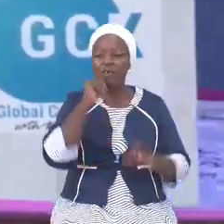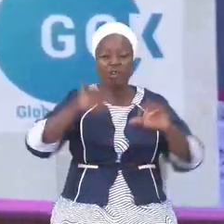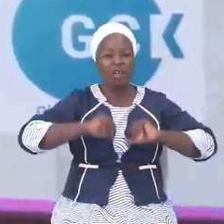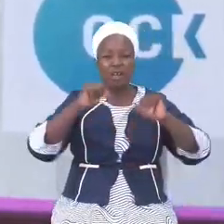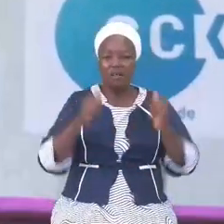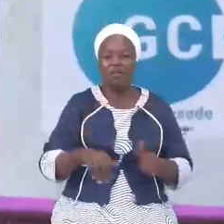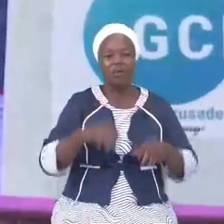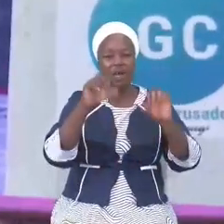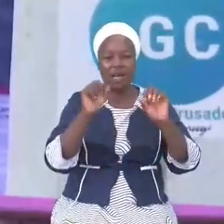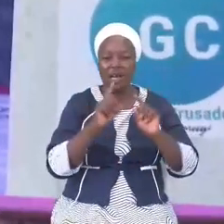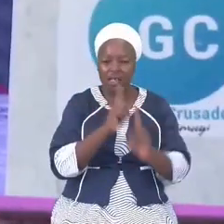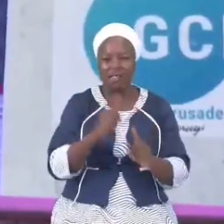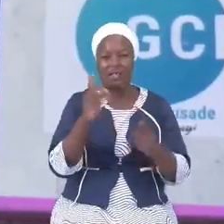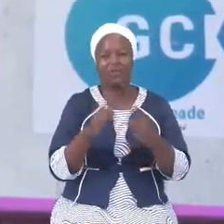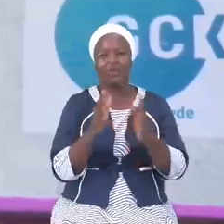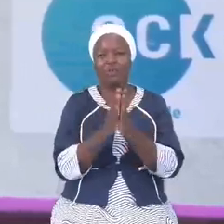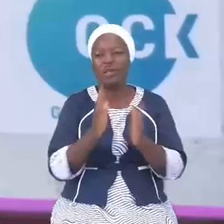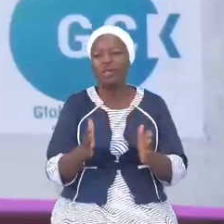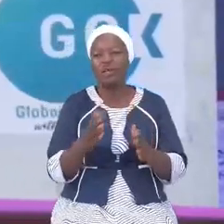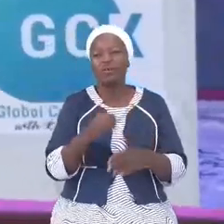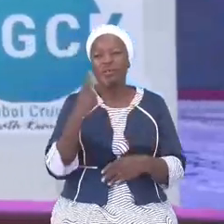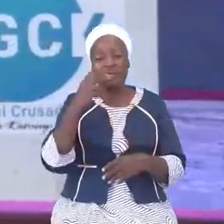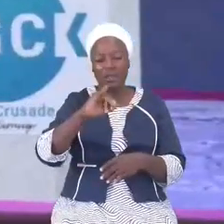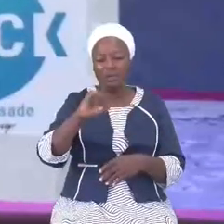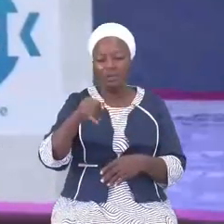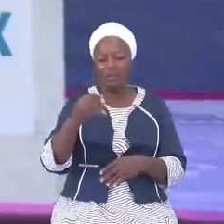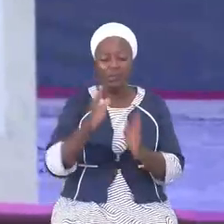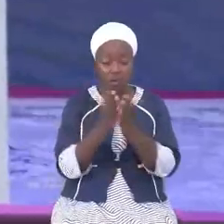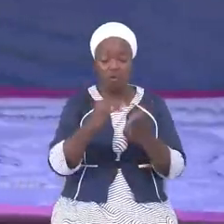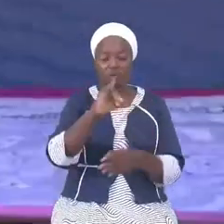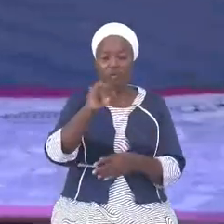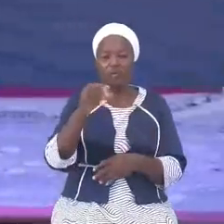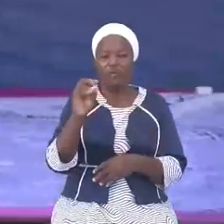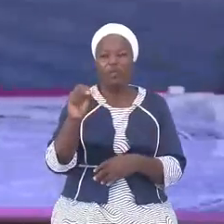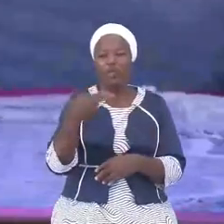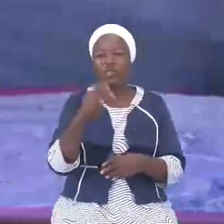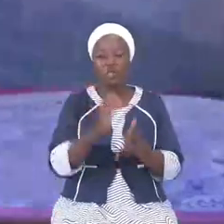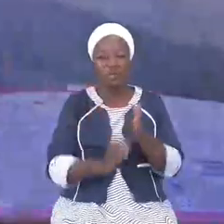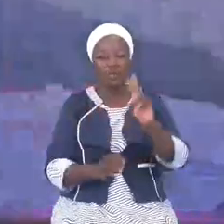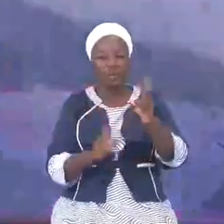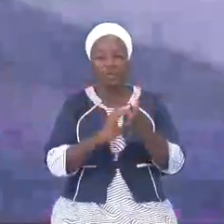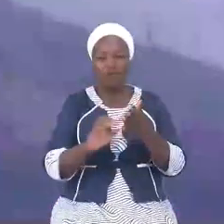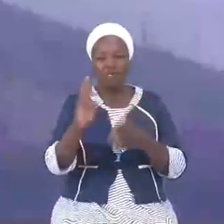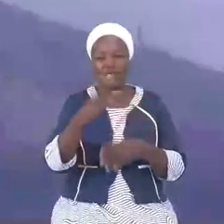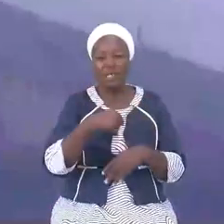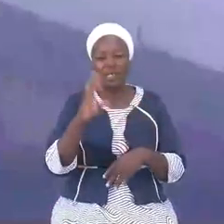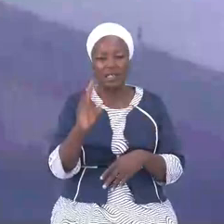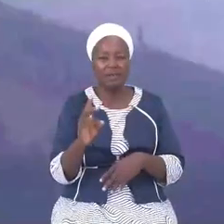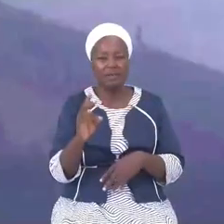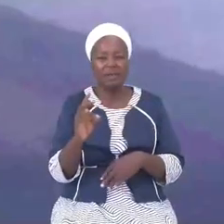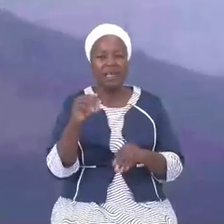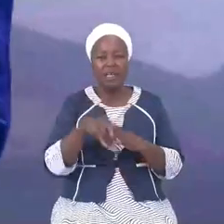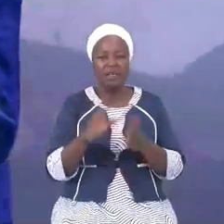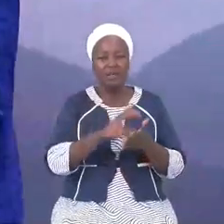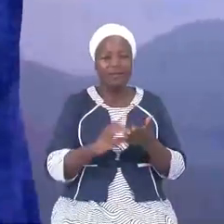la prière. Jonas chapitre 2, verset 7-8. Verset 7, je